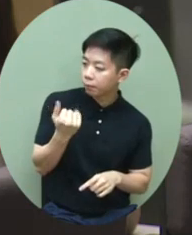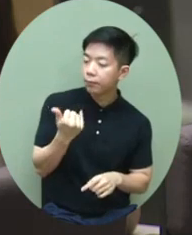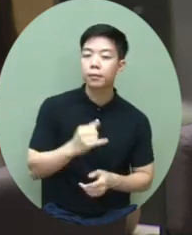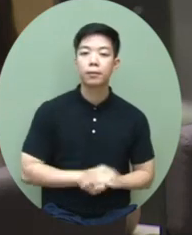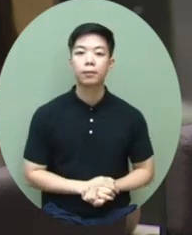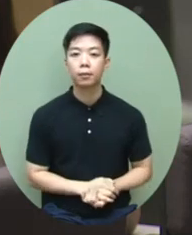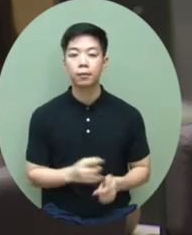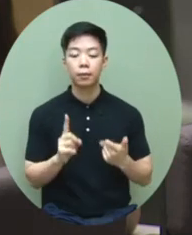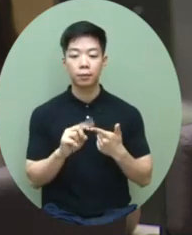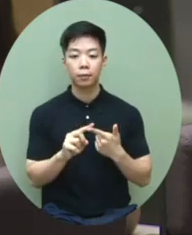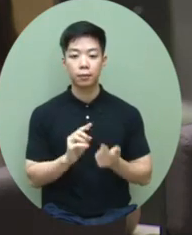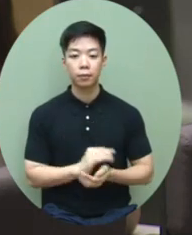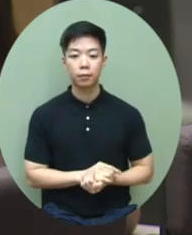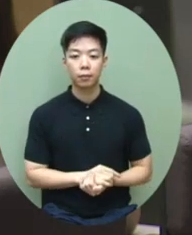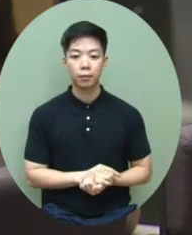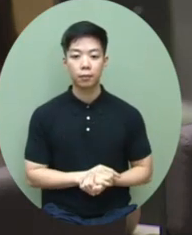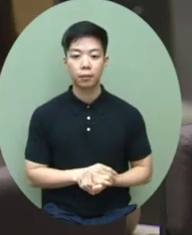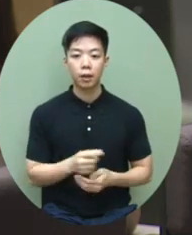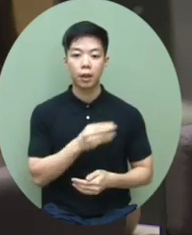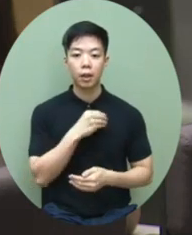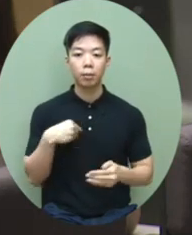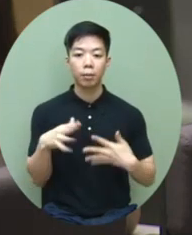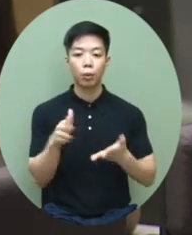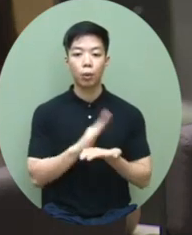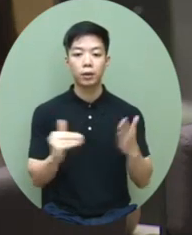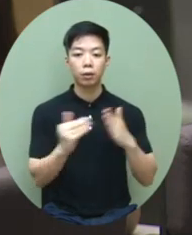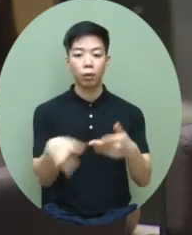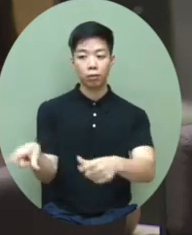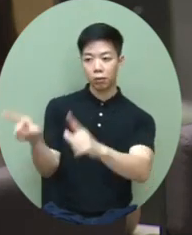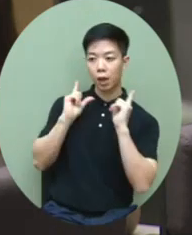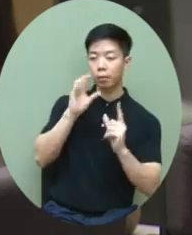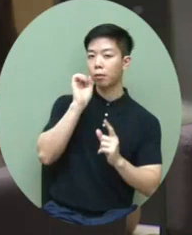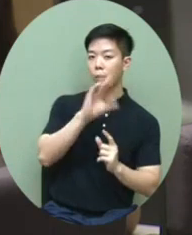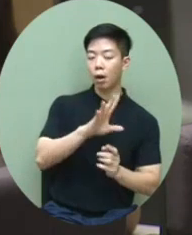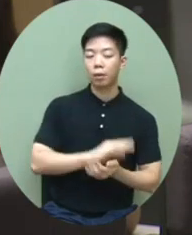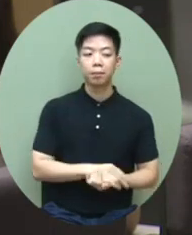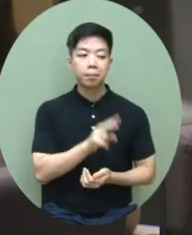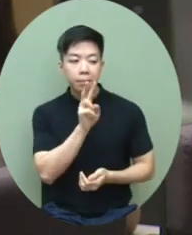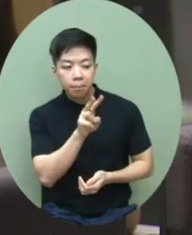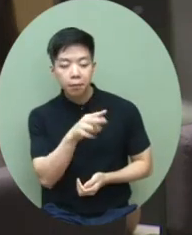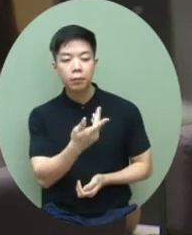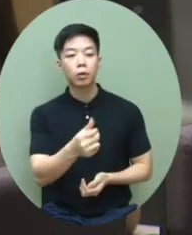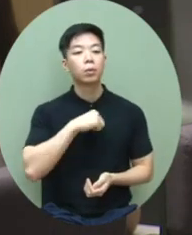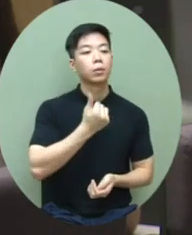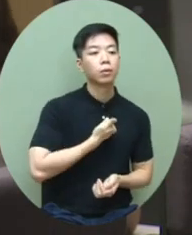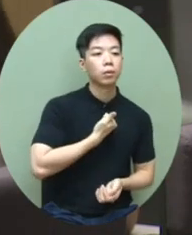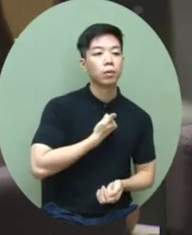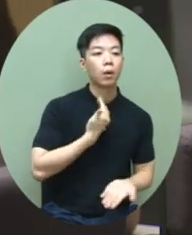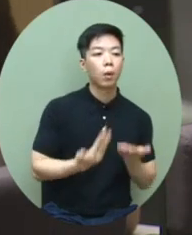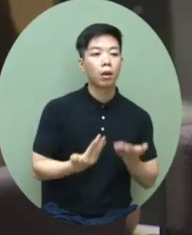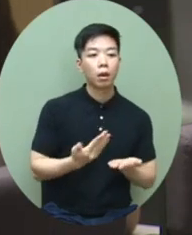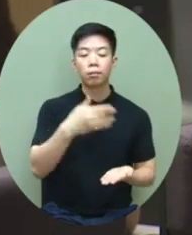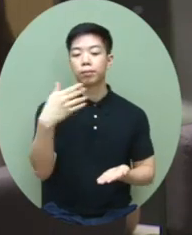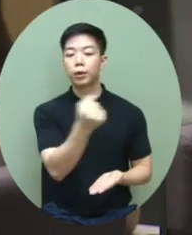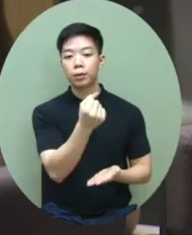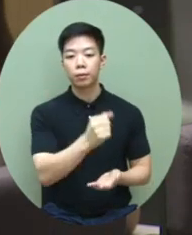話，醫務衛生局嘅回應都有補充話係。要需視乎是僱主或者負責人有沒有就